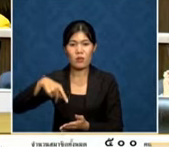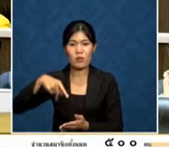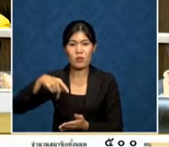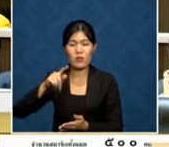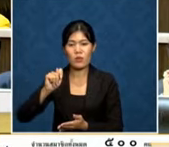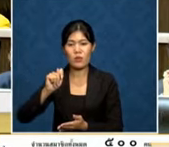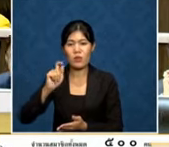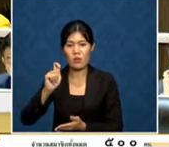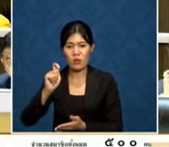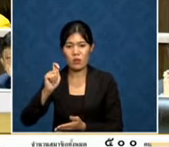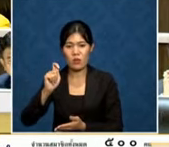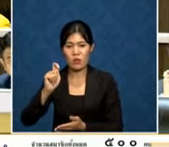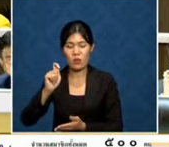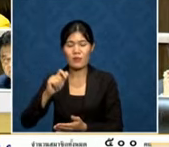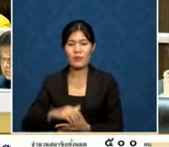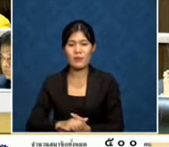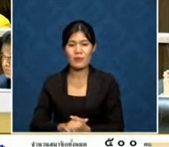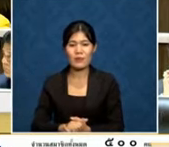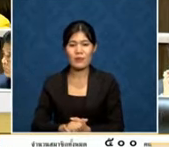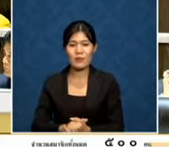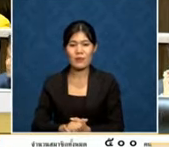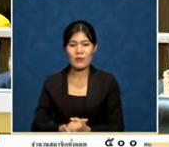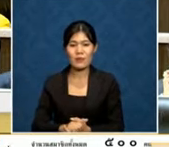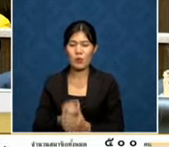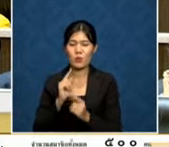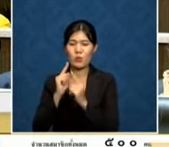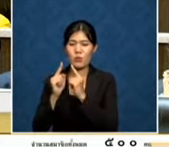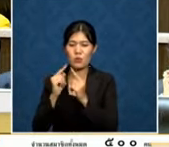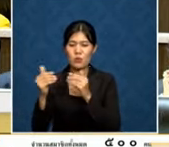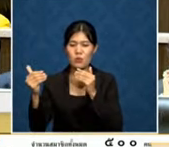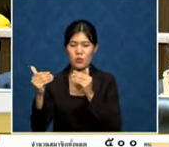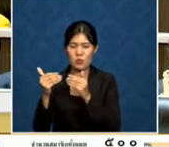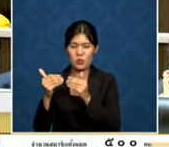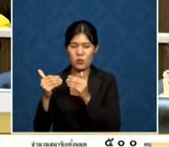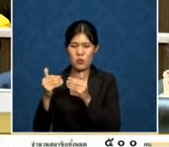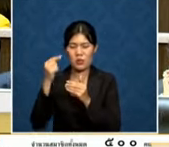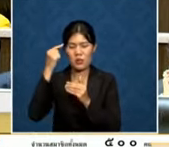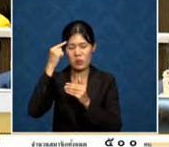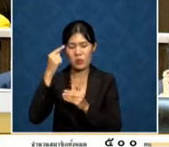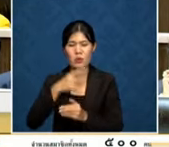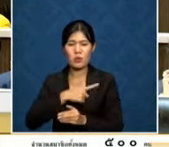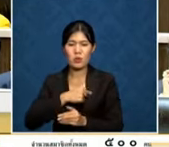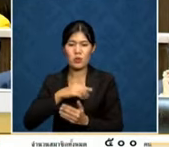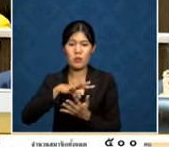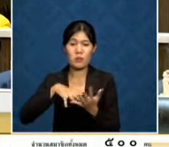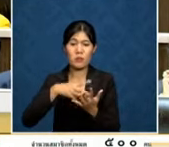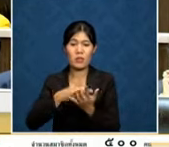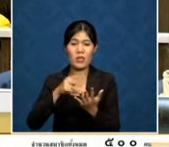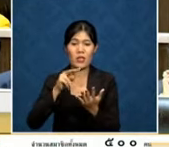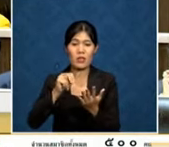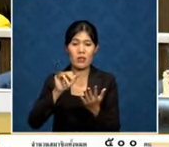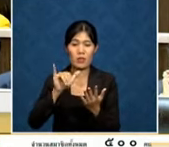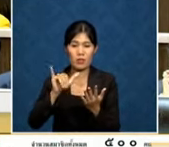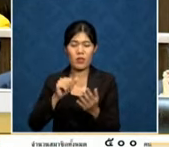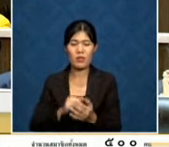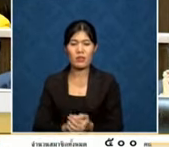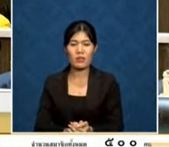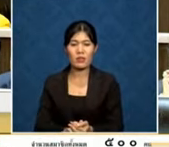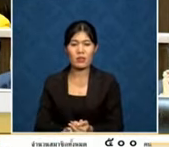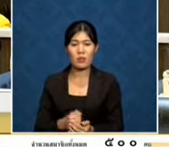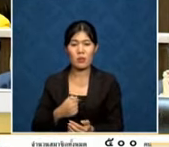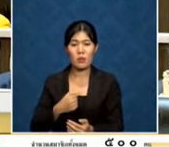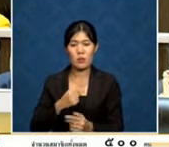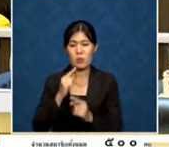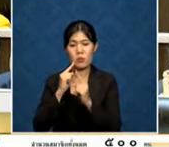ชอบผมคุยกับท่านผมก็ชอบนโยบายผมคุยกับท่านรัฐมนตรีพิพัฒน์รัชกิจประการรัฐมนตรีแรง